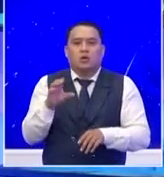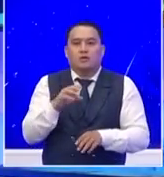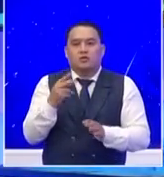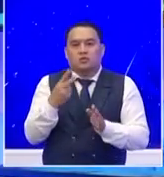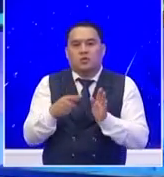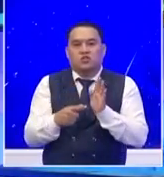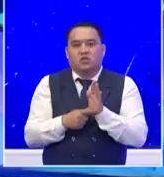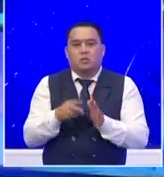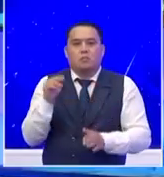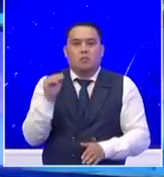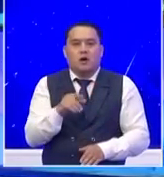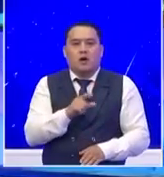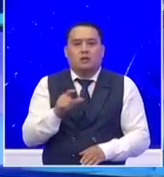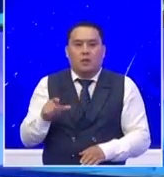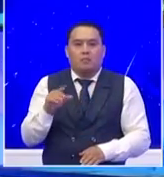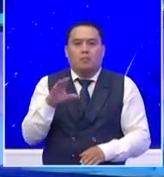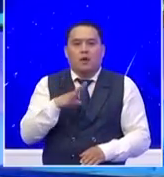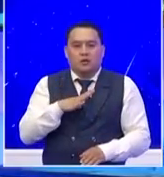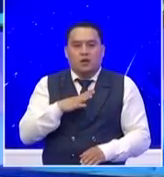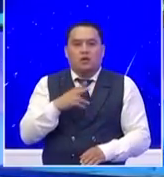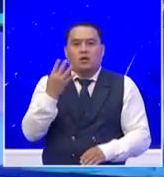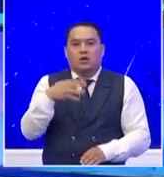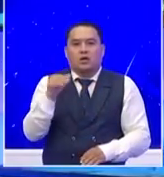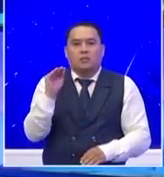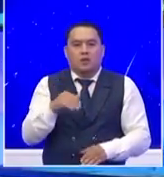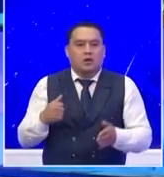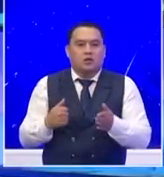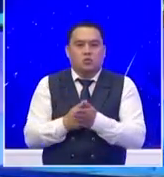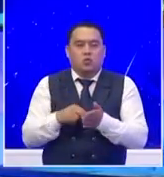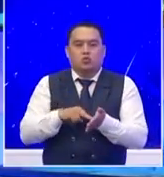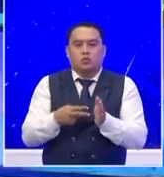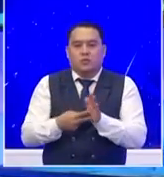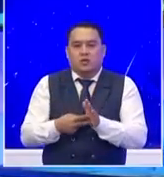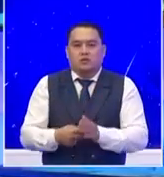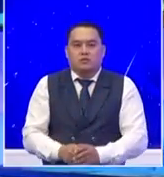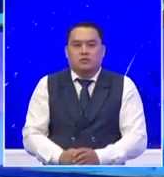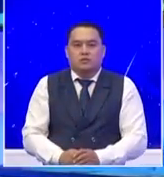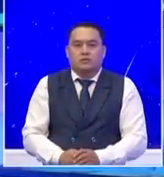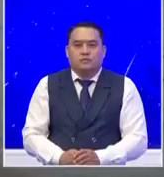Көк теңізге 27 мың адам барған. Биыл бұл сан 40 мыңға жетеді деп жоспарланып отыр.